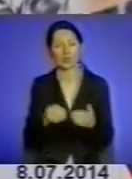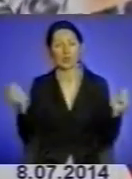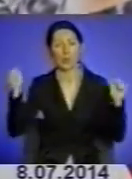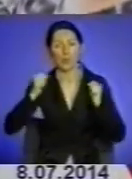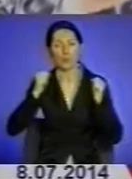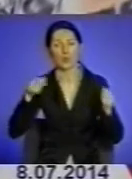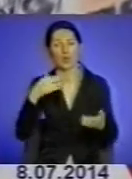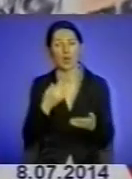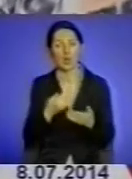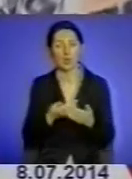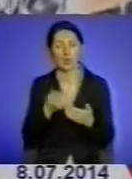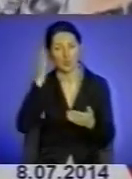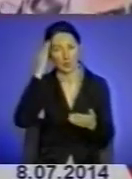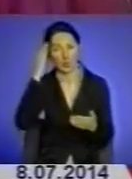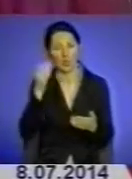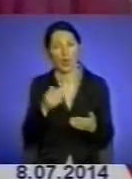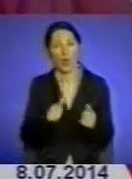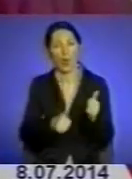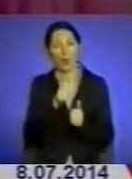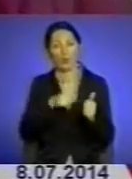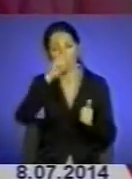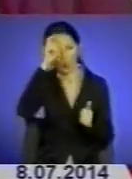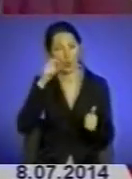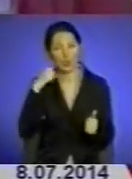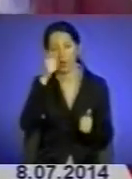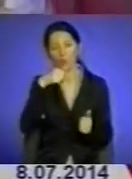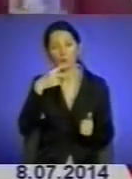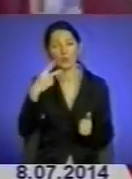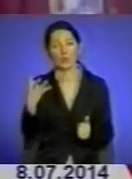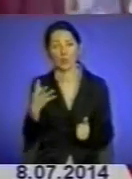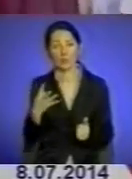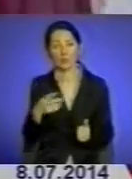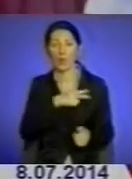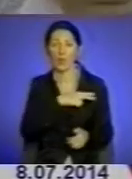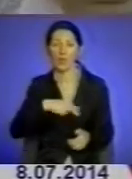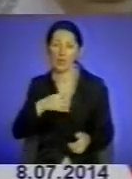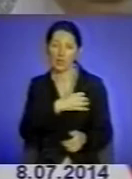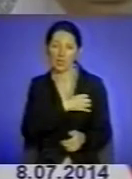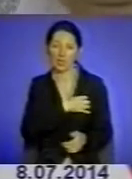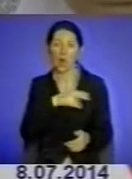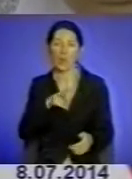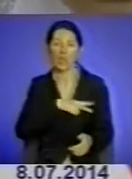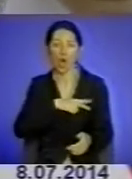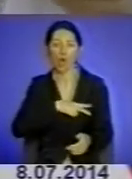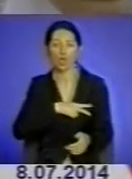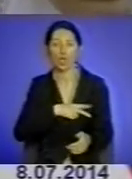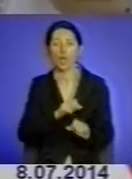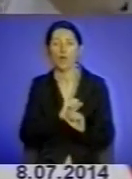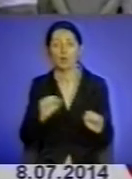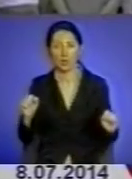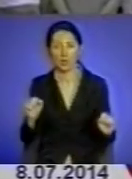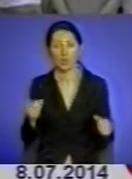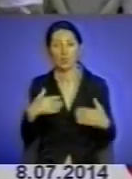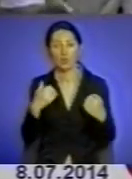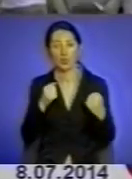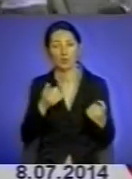у конкурсі «Козак року 2014». Медалями і значками нагородили найвідважніших і спортивних жителів. Ну,